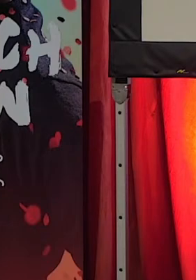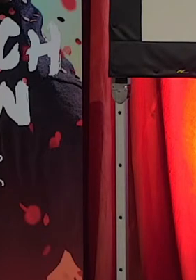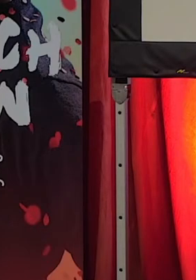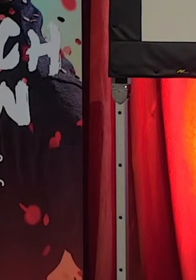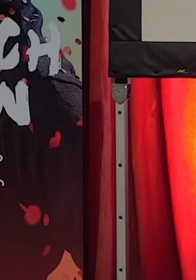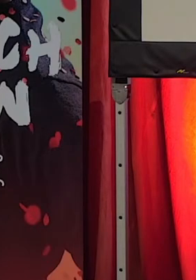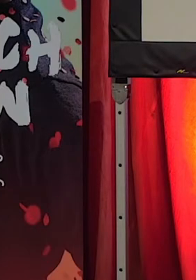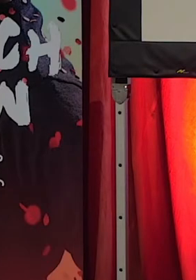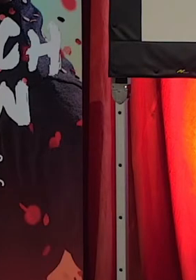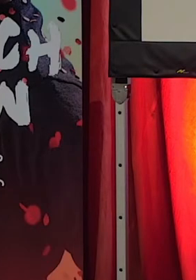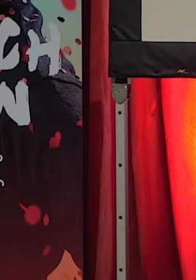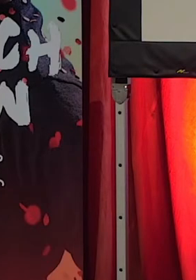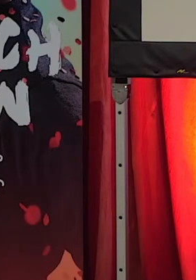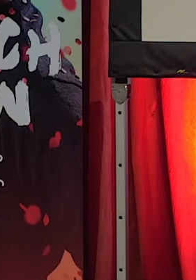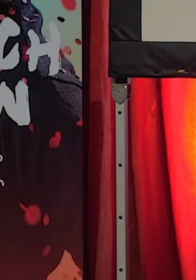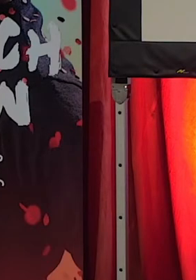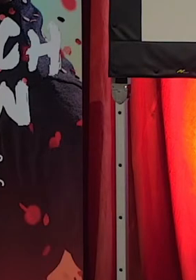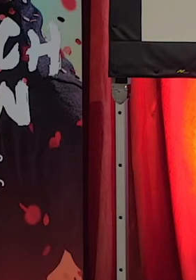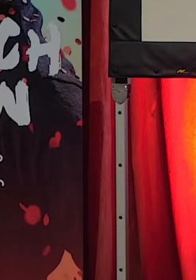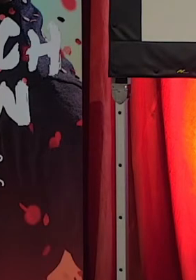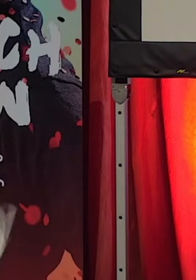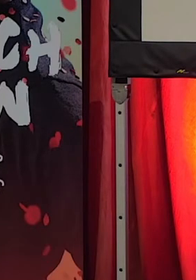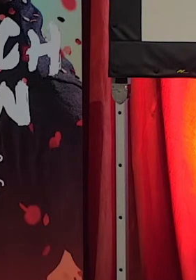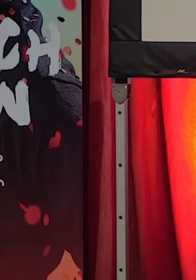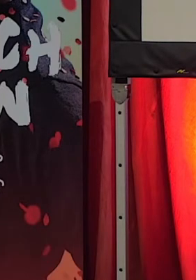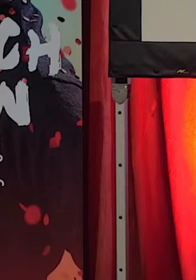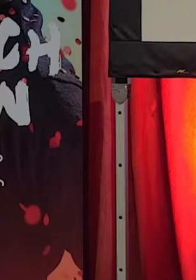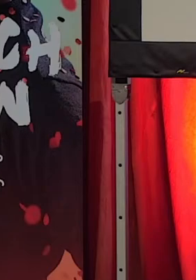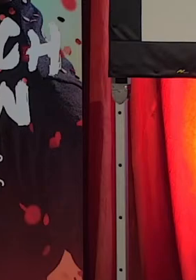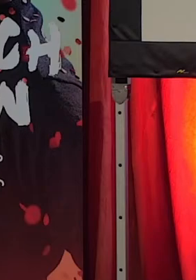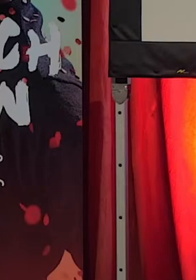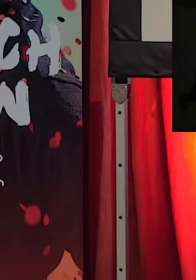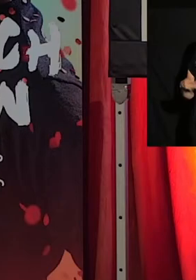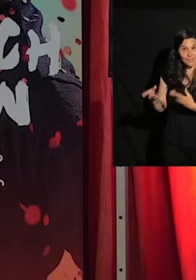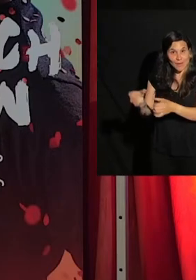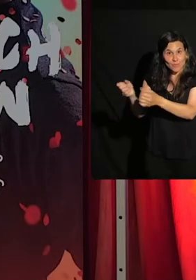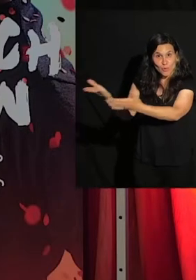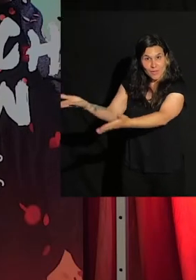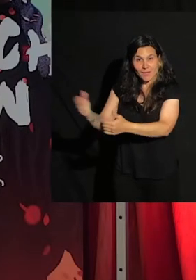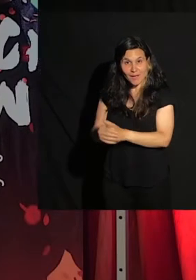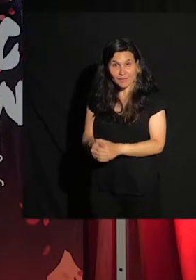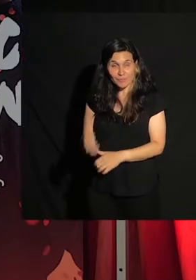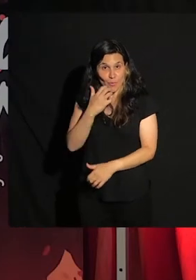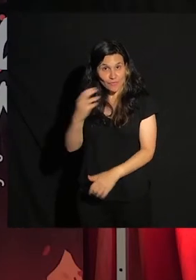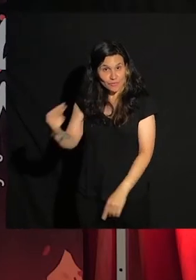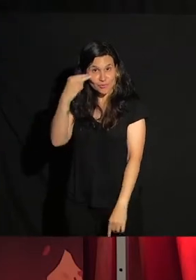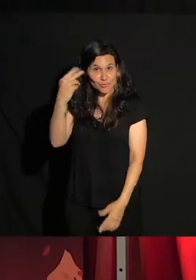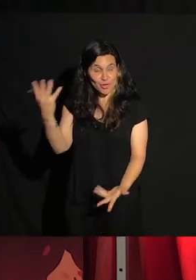Das war ja schön. Herzliche Grüße an die Freiburger, ich hoffe, ihr schaut zu.